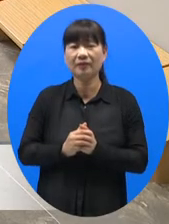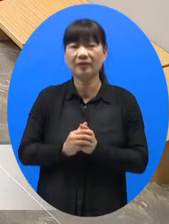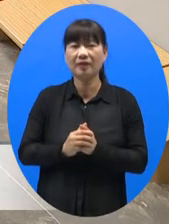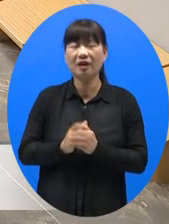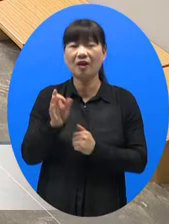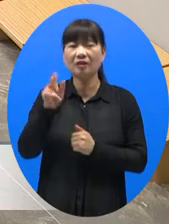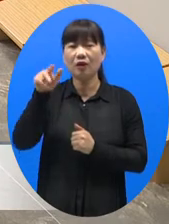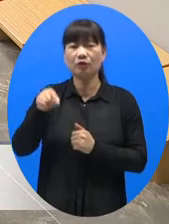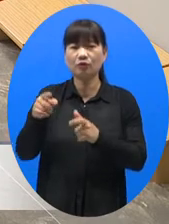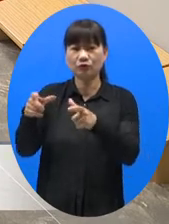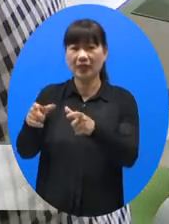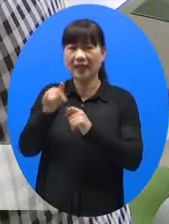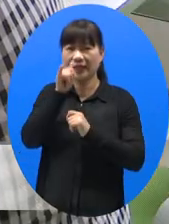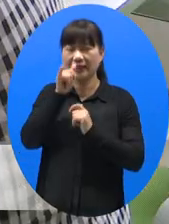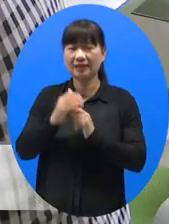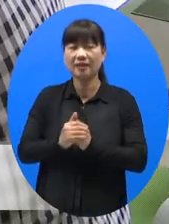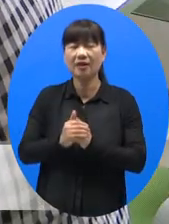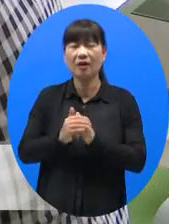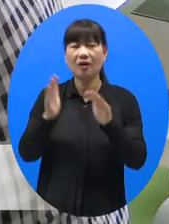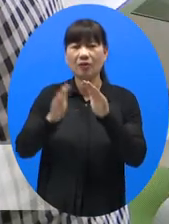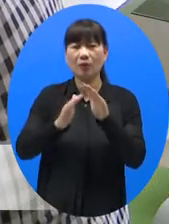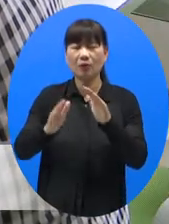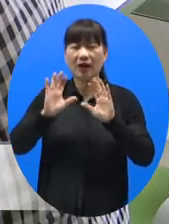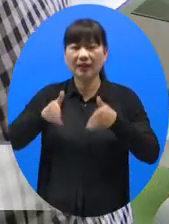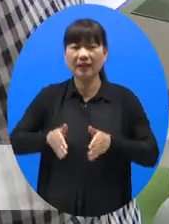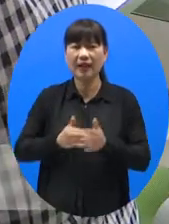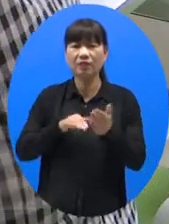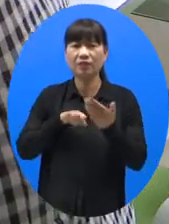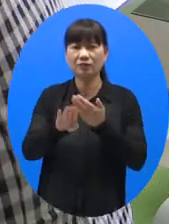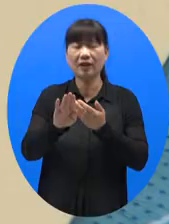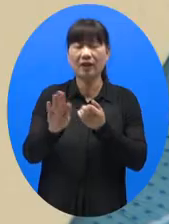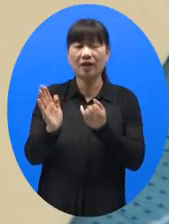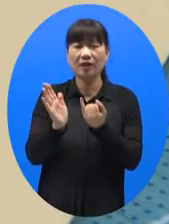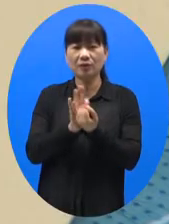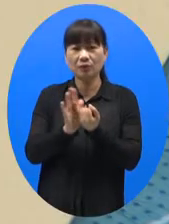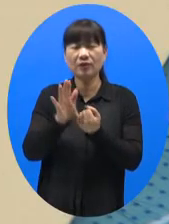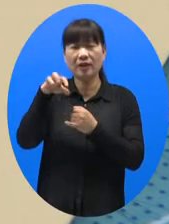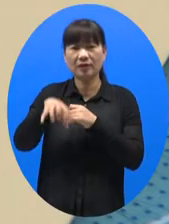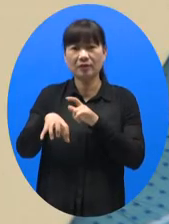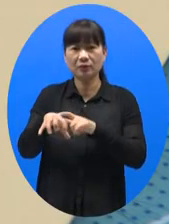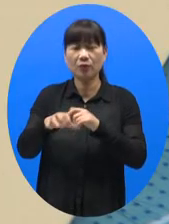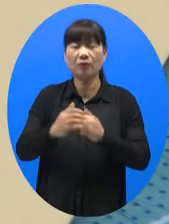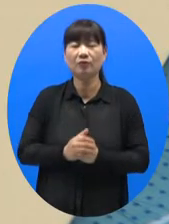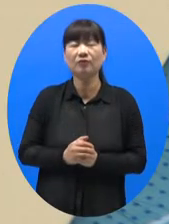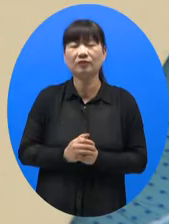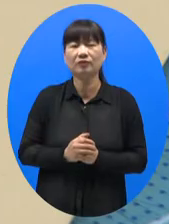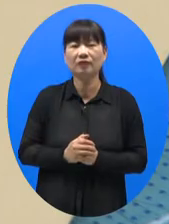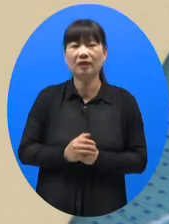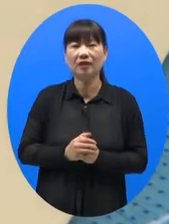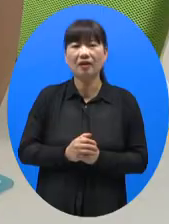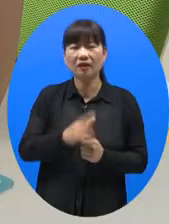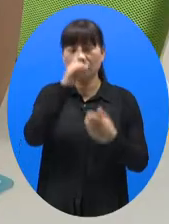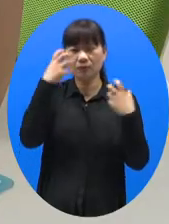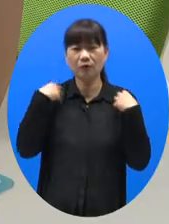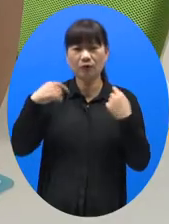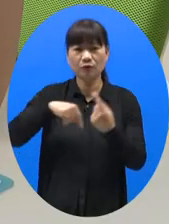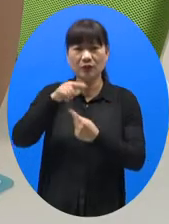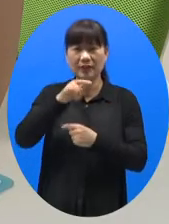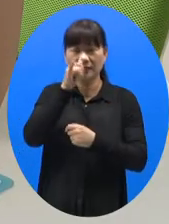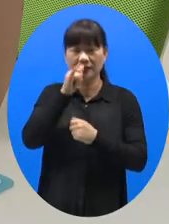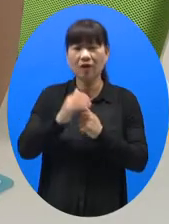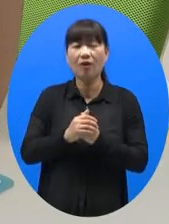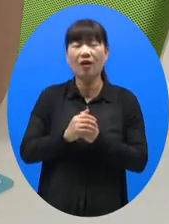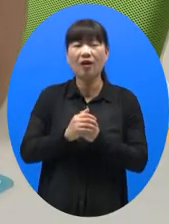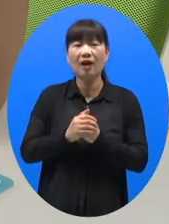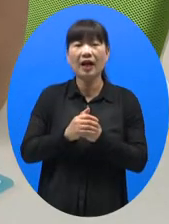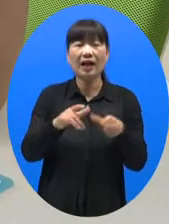경기도 여주시에 위치한 공공산후조리원입니다. 공공이 운영을 하면서 산모들에게 시중 60% 정도 싼